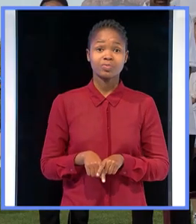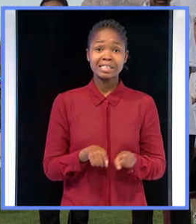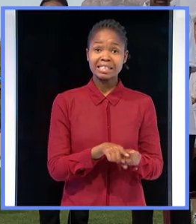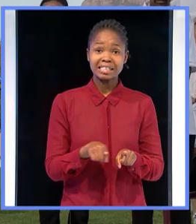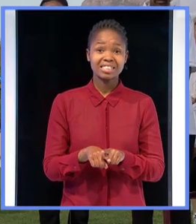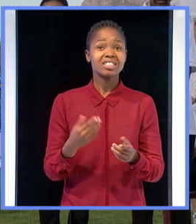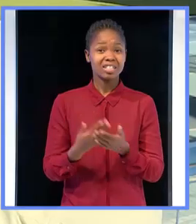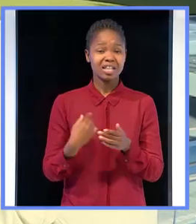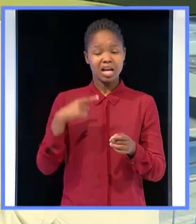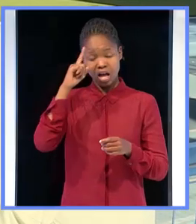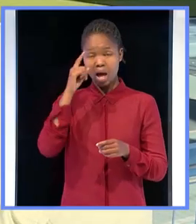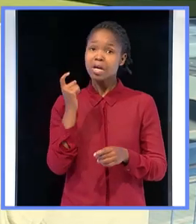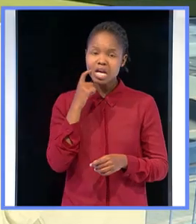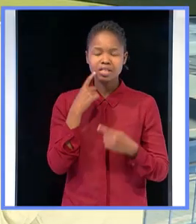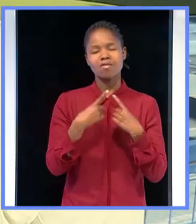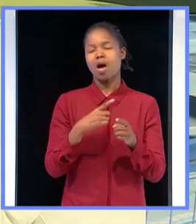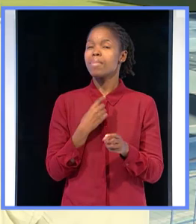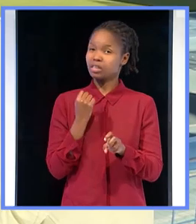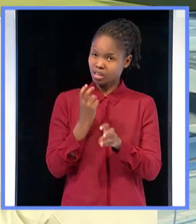die verste spring. My PB so ver is